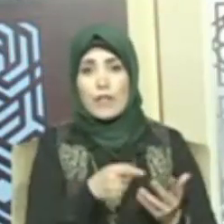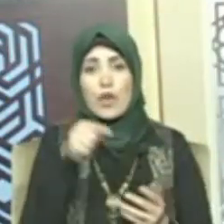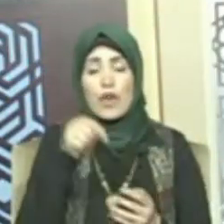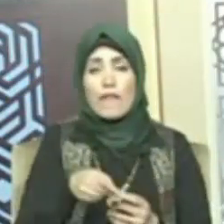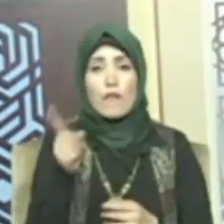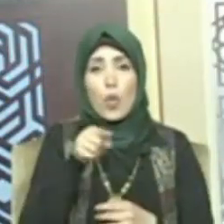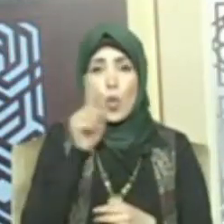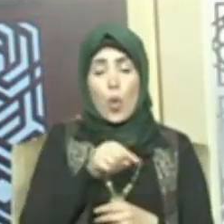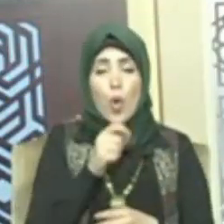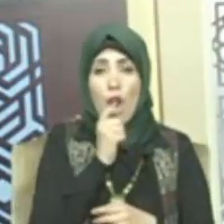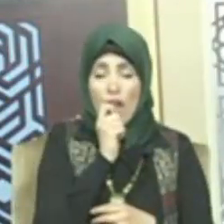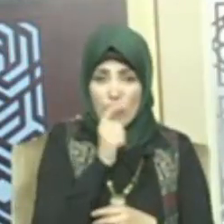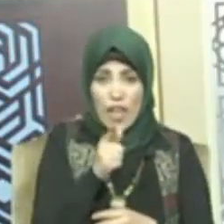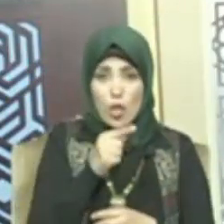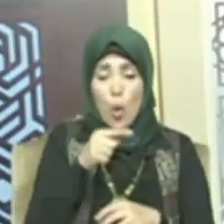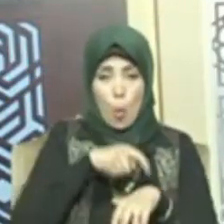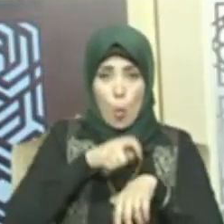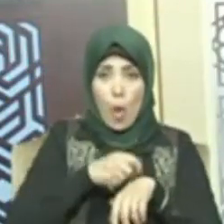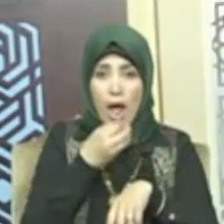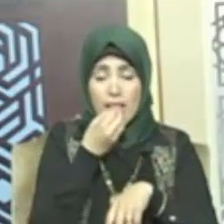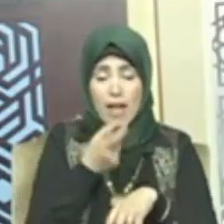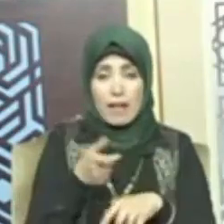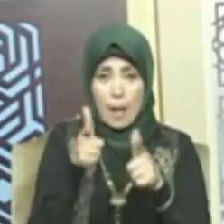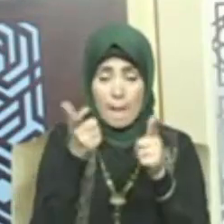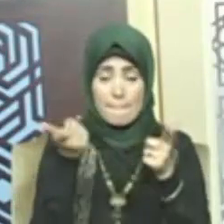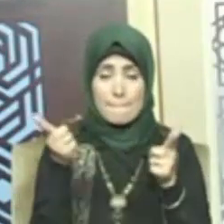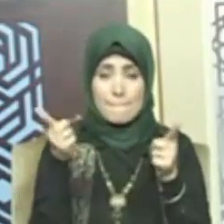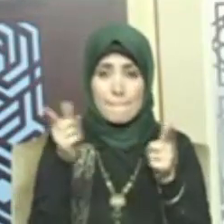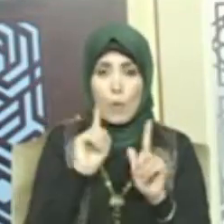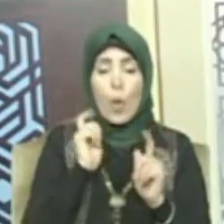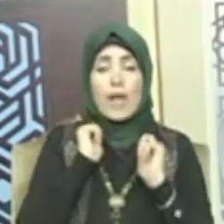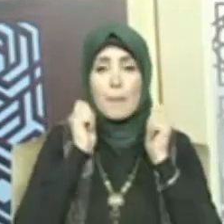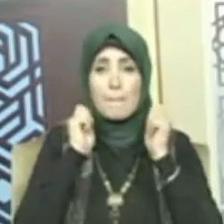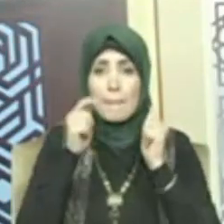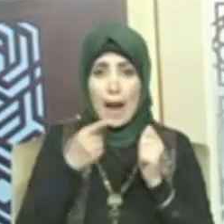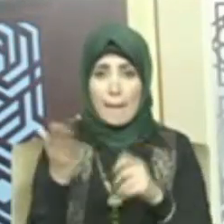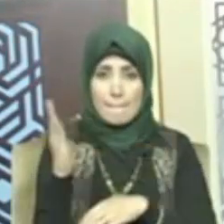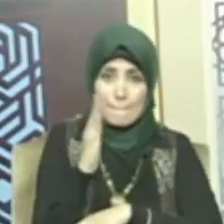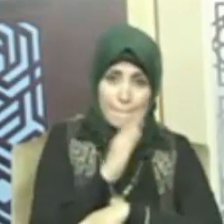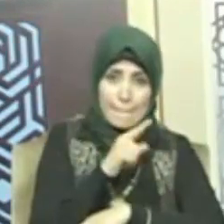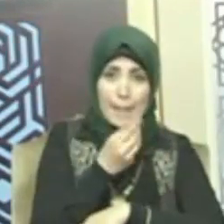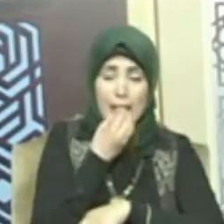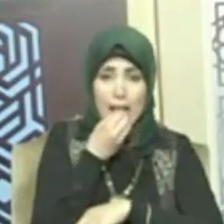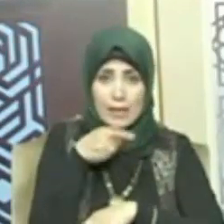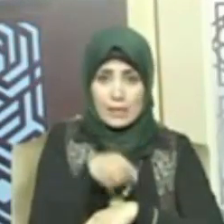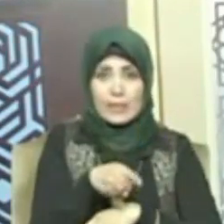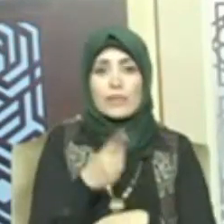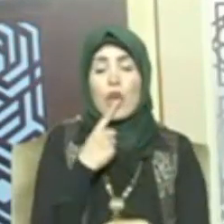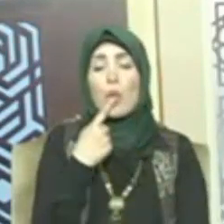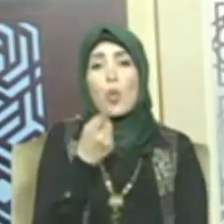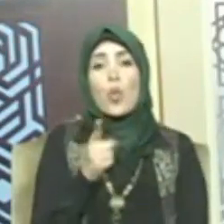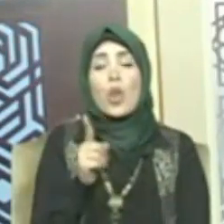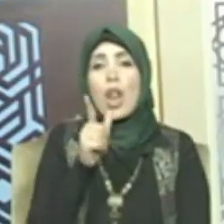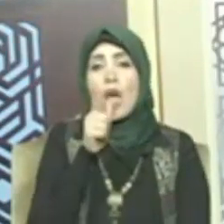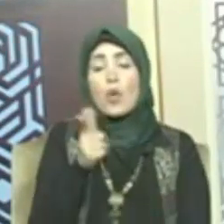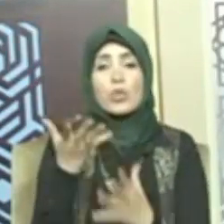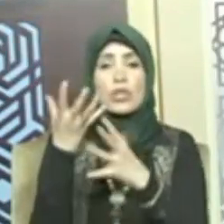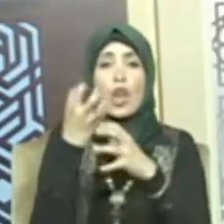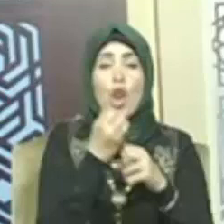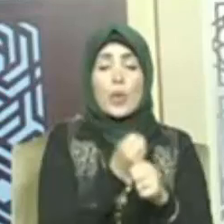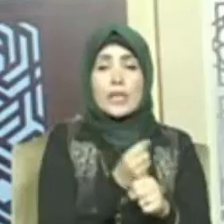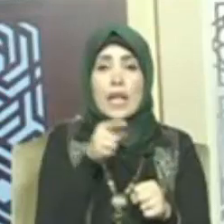فطر. ويقول صلى الله عليه وسلم: لله عز